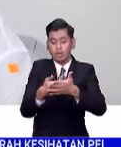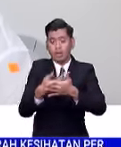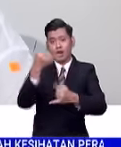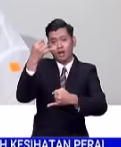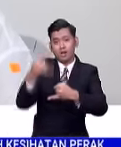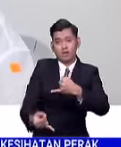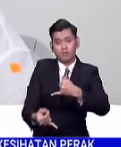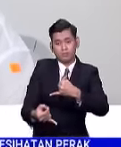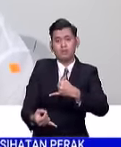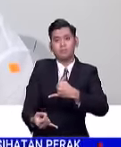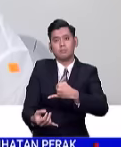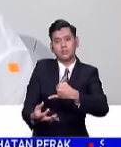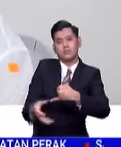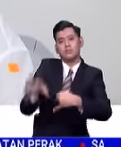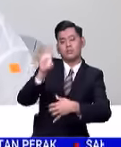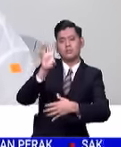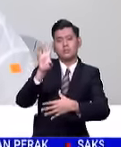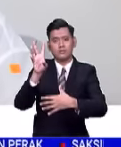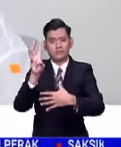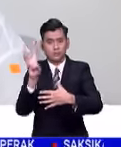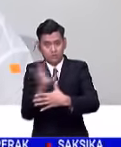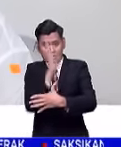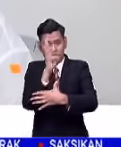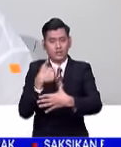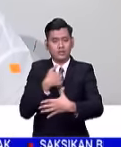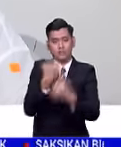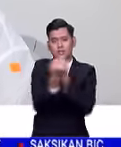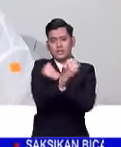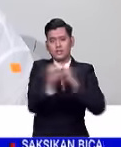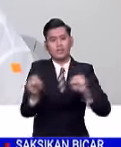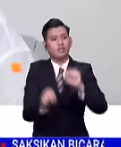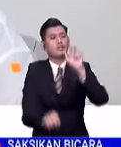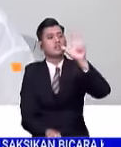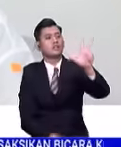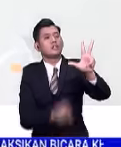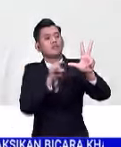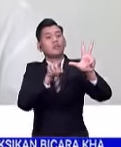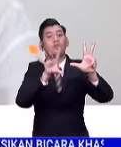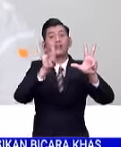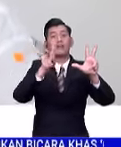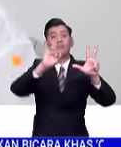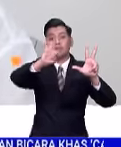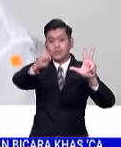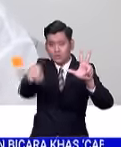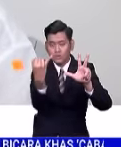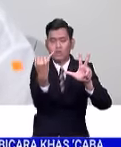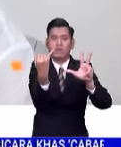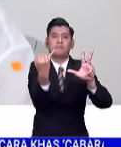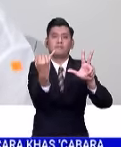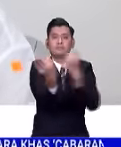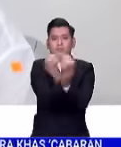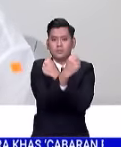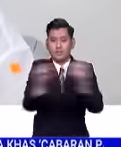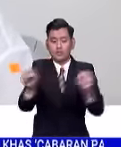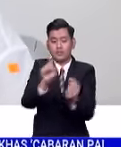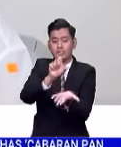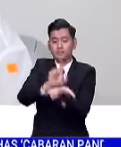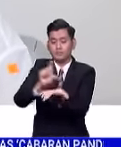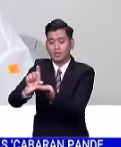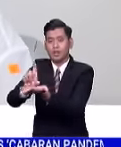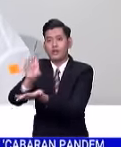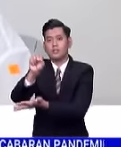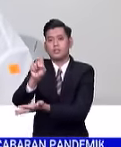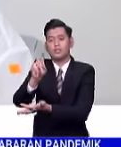nanti, kita boleh supply sebanyak 3.8 juta. Ini tidak termasuk yang